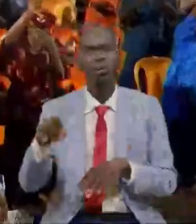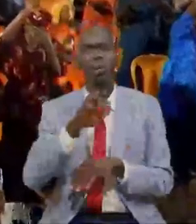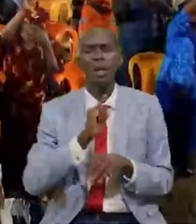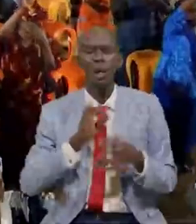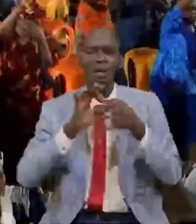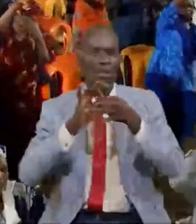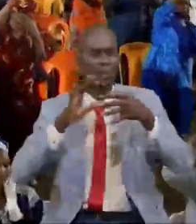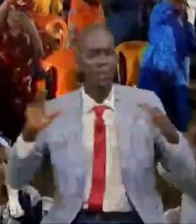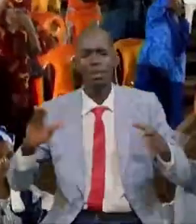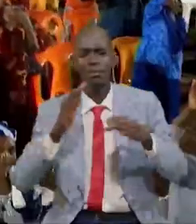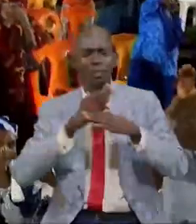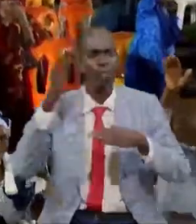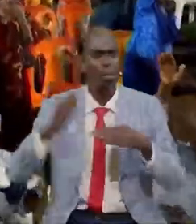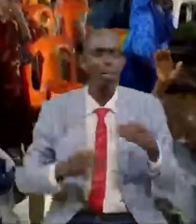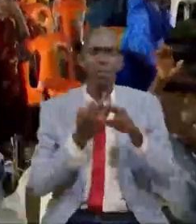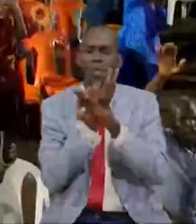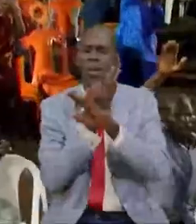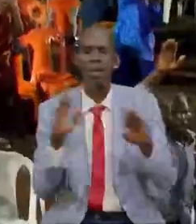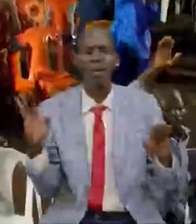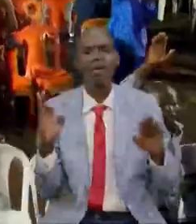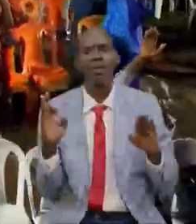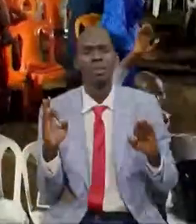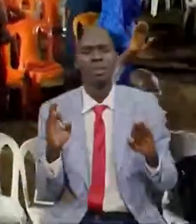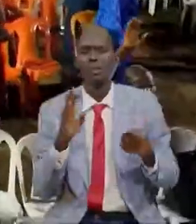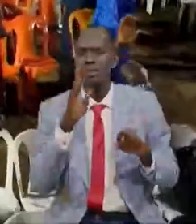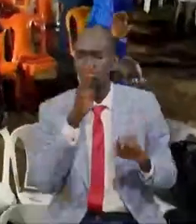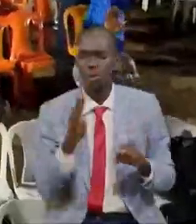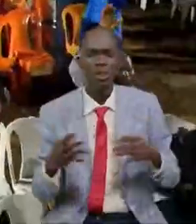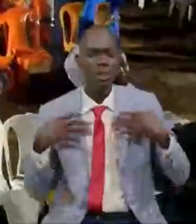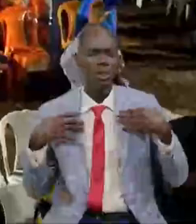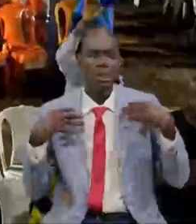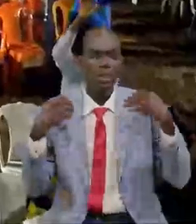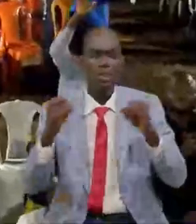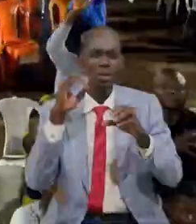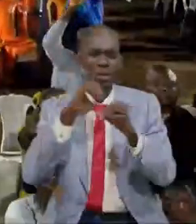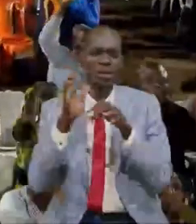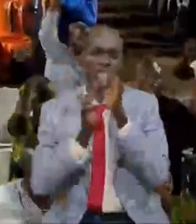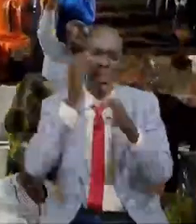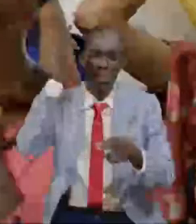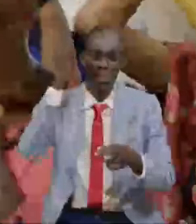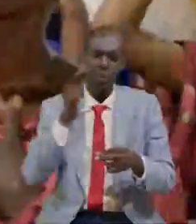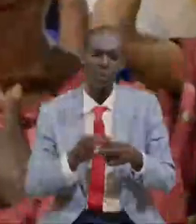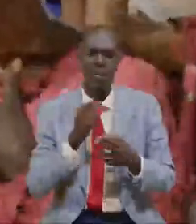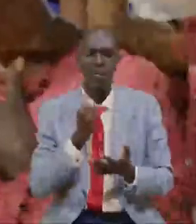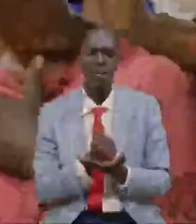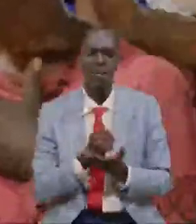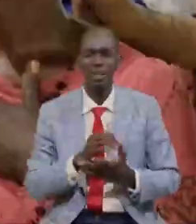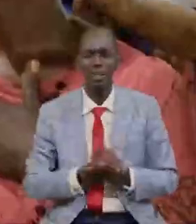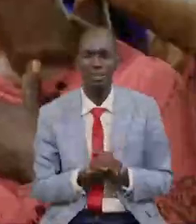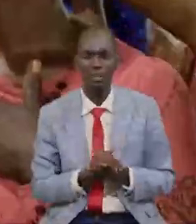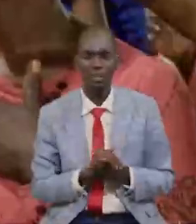je répands la libération totale, soyez guéris au nom de Jésus-Christ.